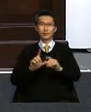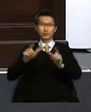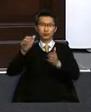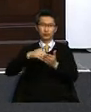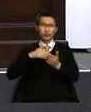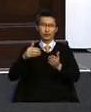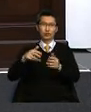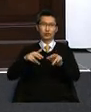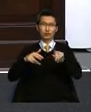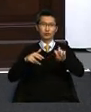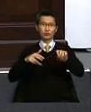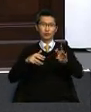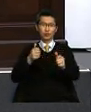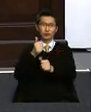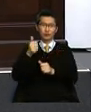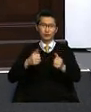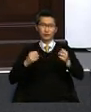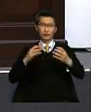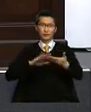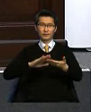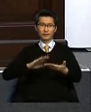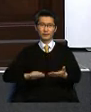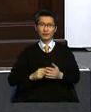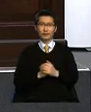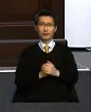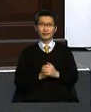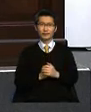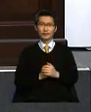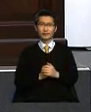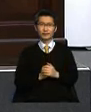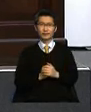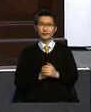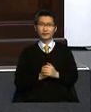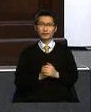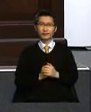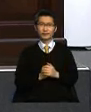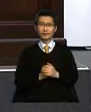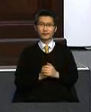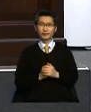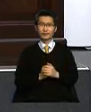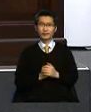동두천 시의회 정문영 신임 의장님과 말씀 나눠봤습니다. 딜라이브 서울경제 케이블TV 박면입니다.